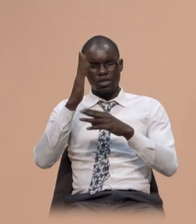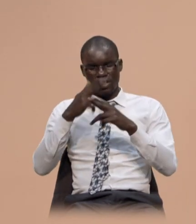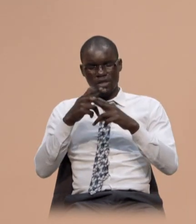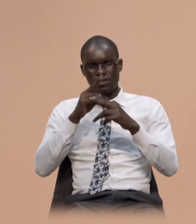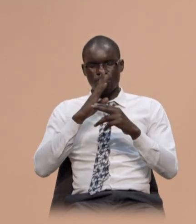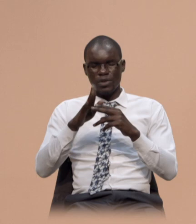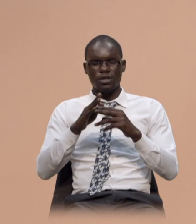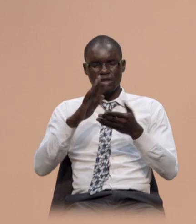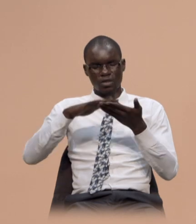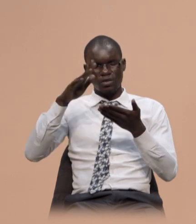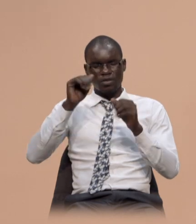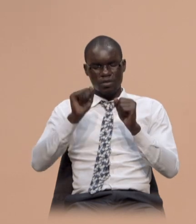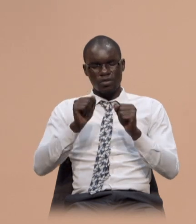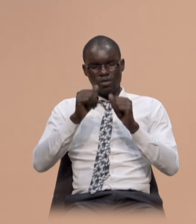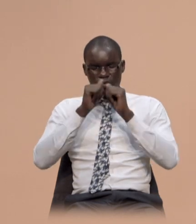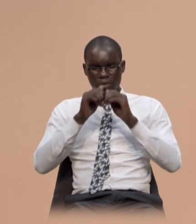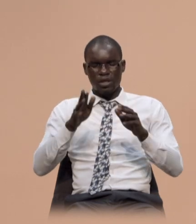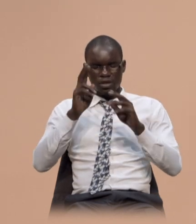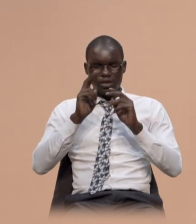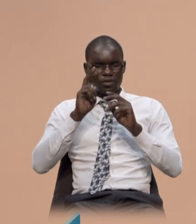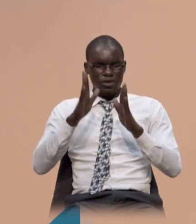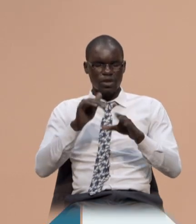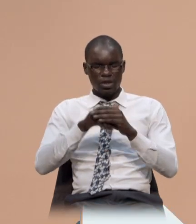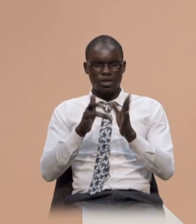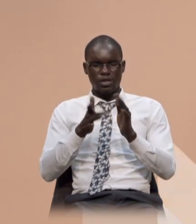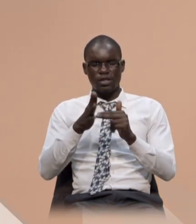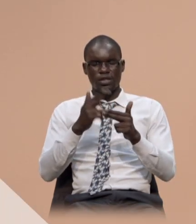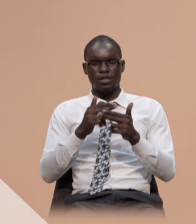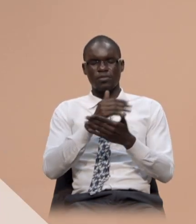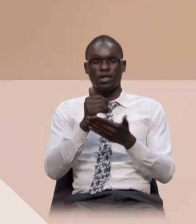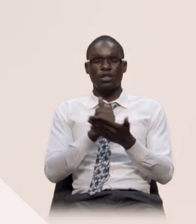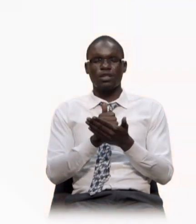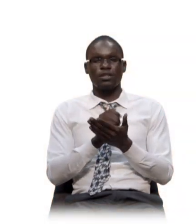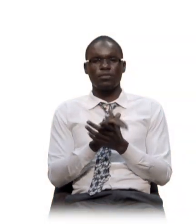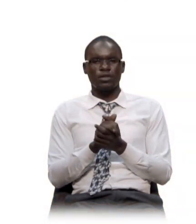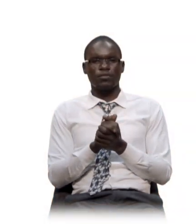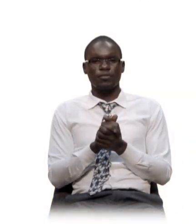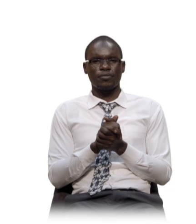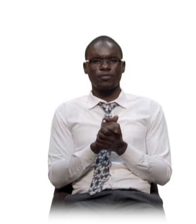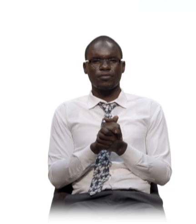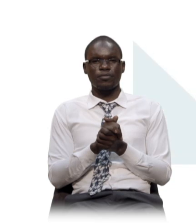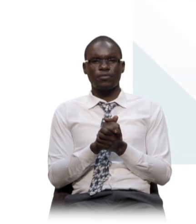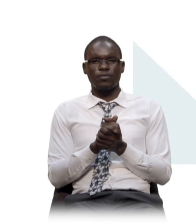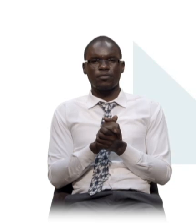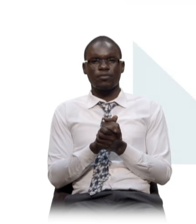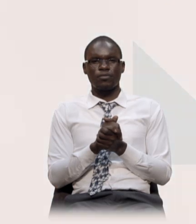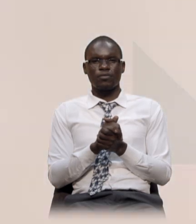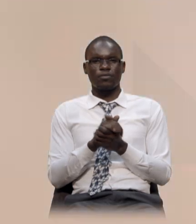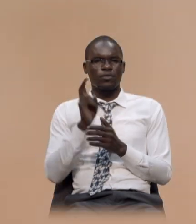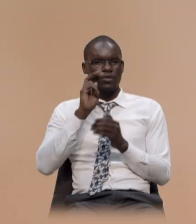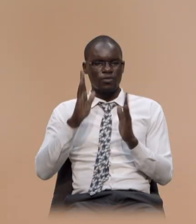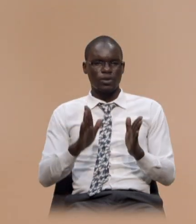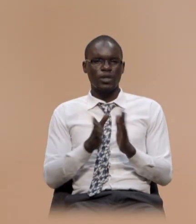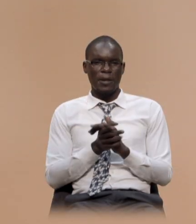litukuzwe. Bariki mtumishi wako kwa sababu tumeomba kwa jina la Yesu Kristo aliye mkombozi wetu. Amen.